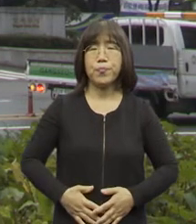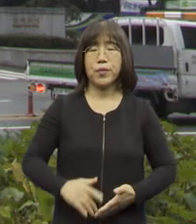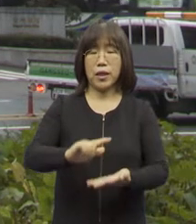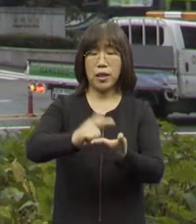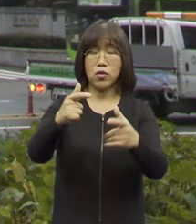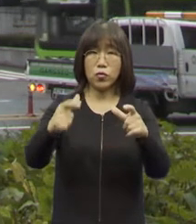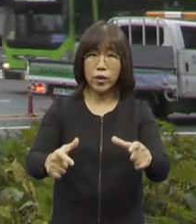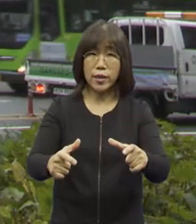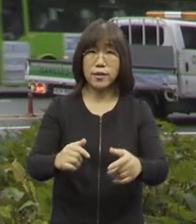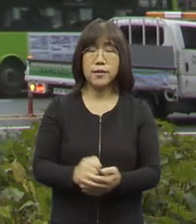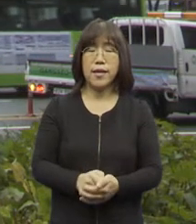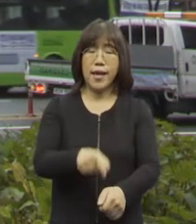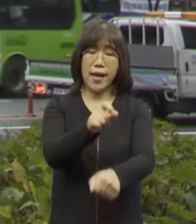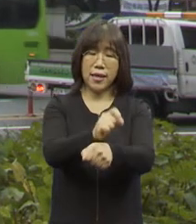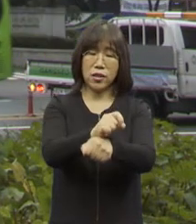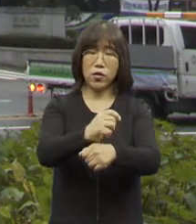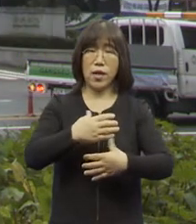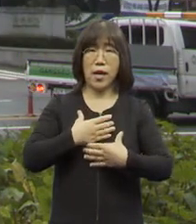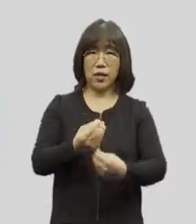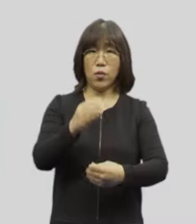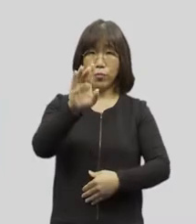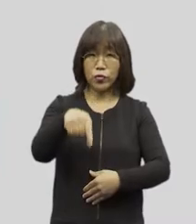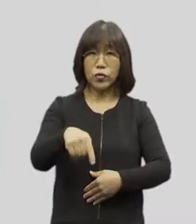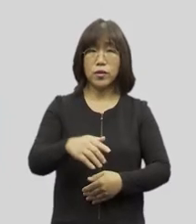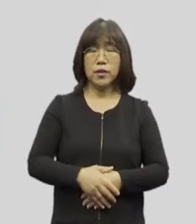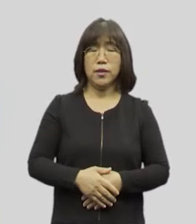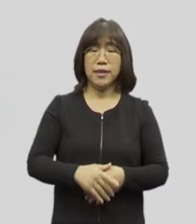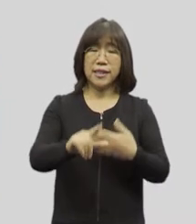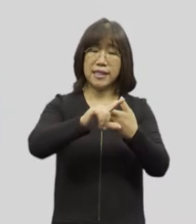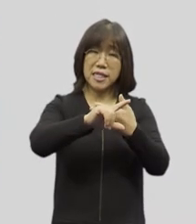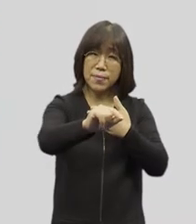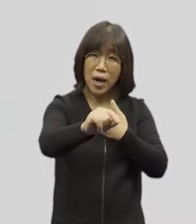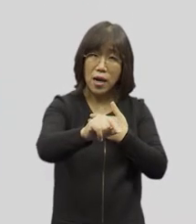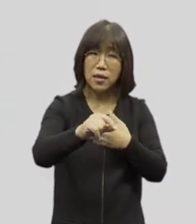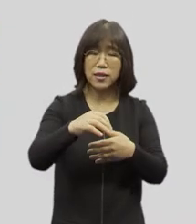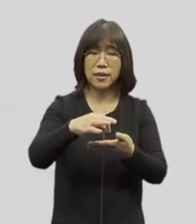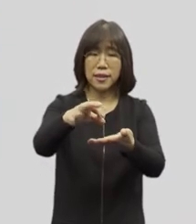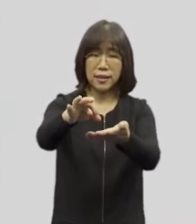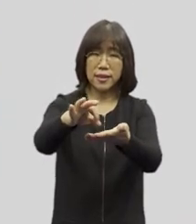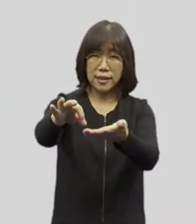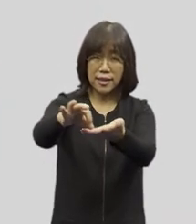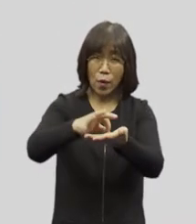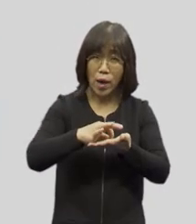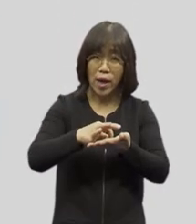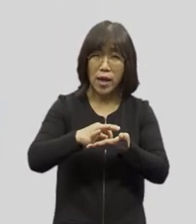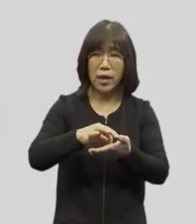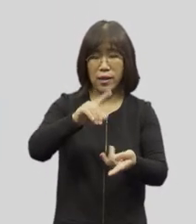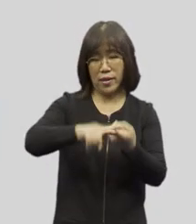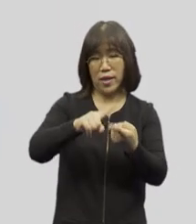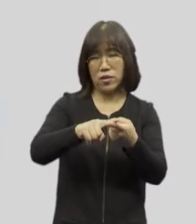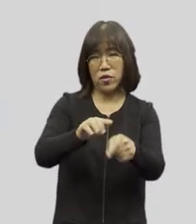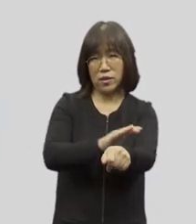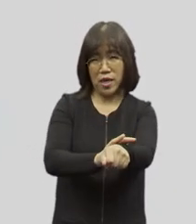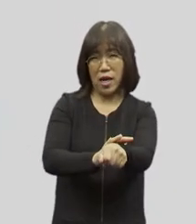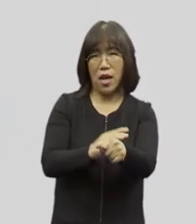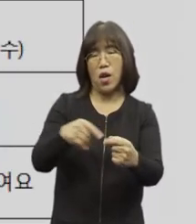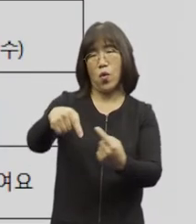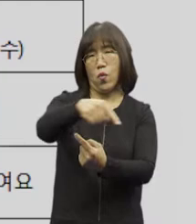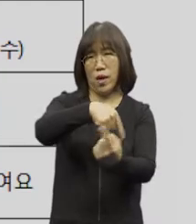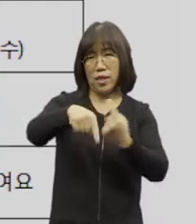이뿐만이 아닙니다 강서구는 행정안전부가 주관한 지방세 회수의 뭐 소 사례발표 대회에서도